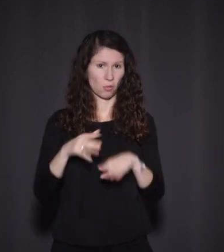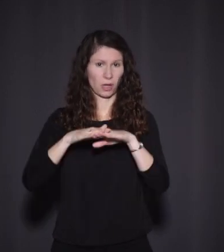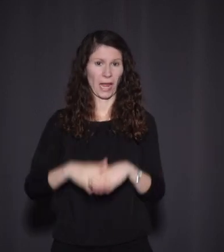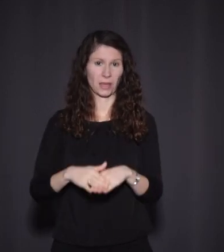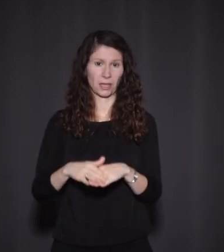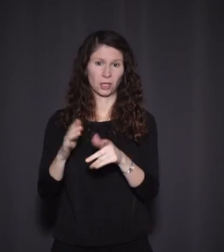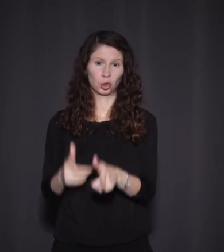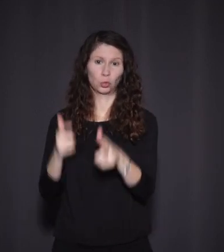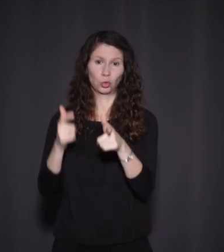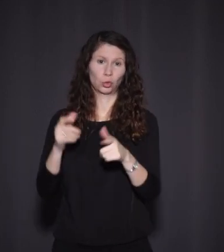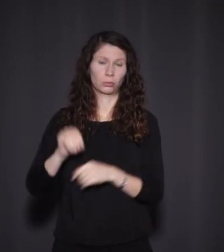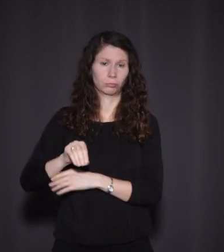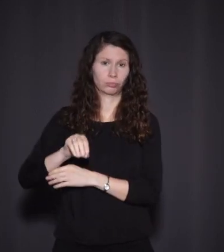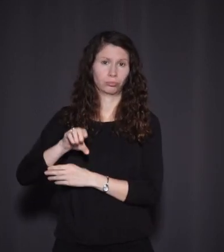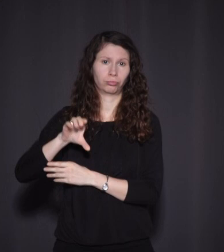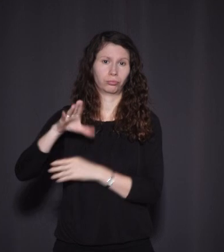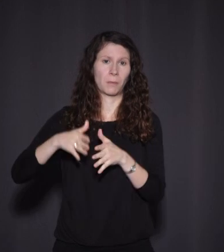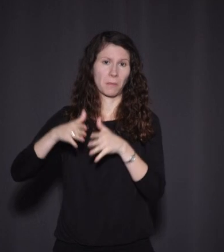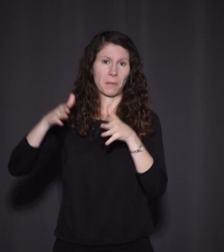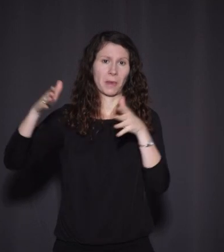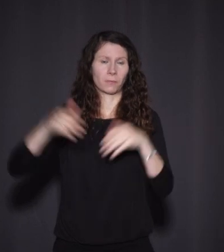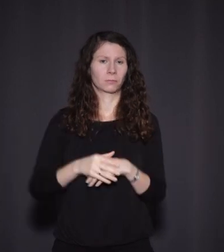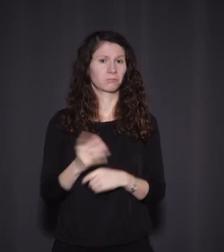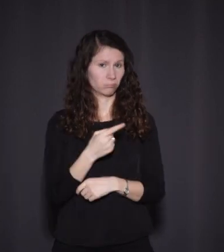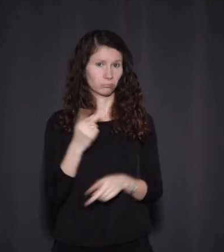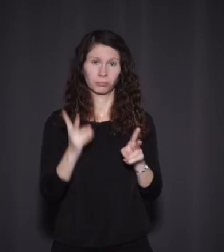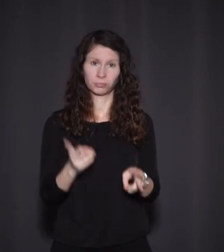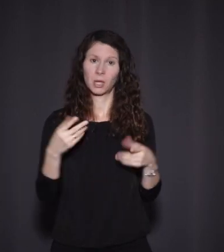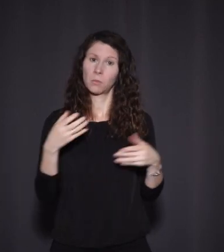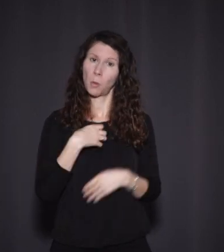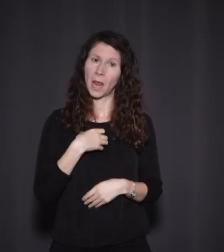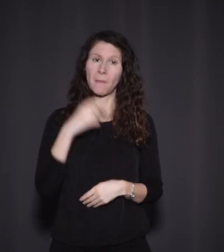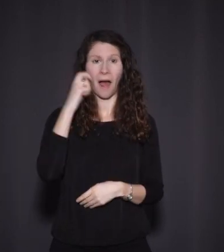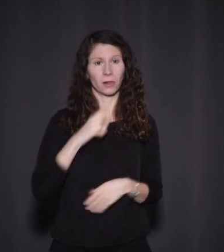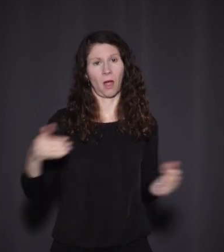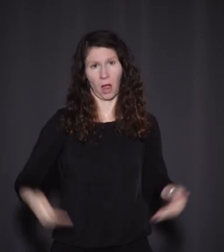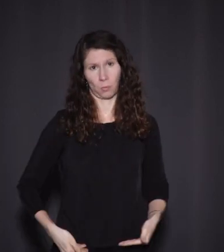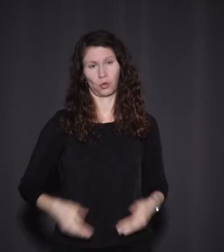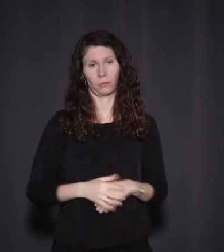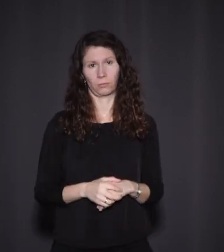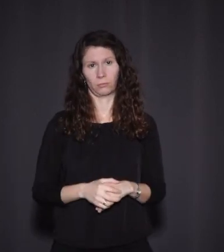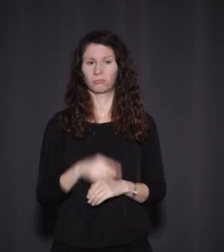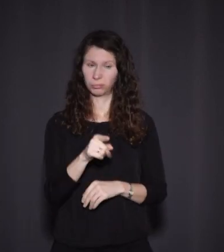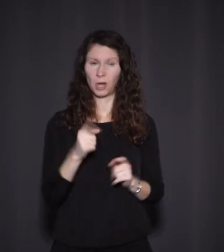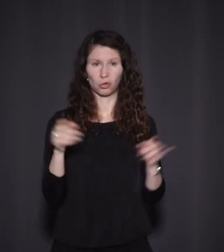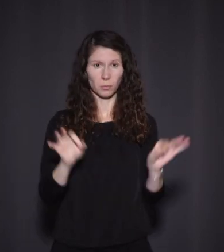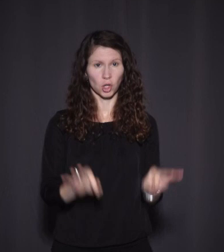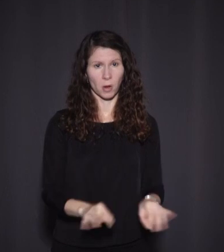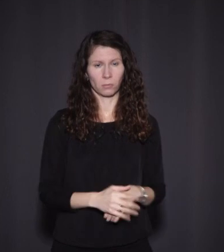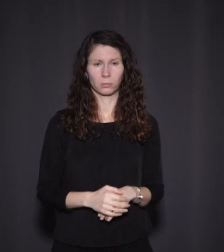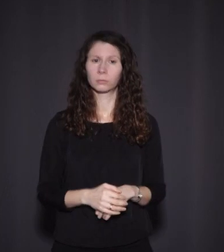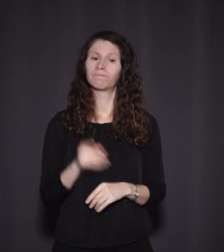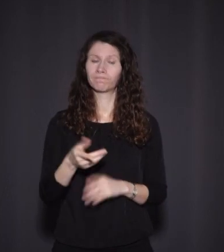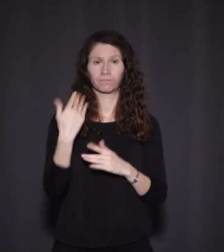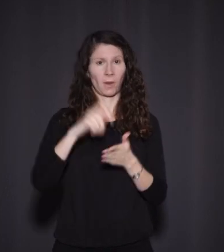deutlich größer werden. Und wir haben ein zunehmendes Problem von Altersarmut. Und da muss etwas getan werden. Im Wahlkampf waren sich